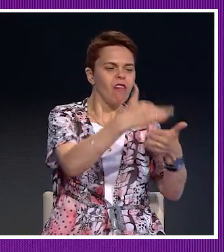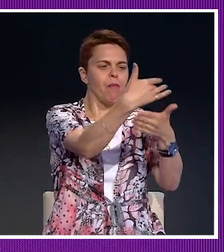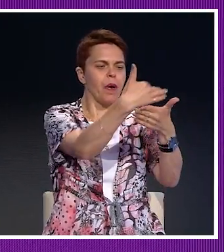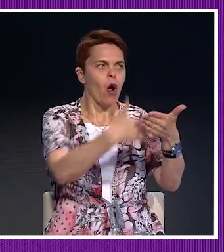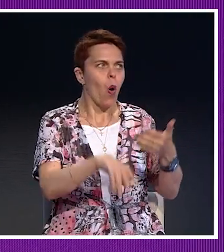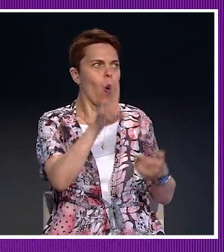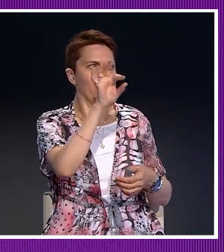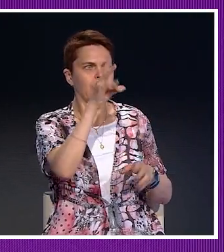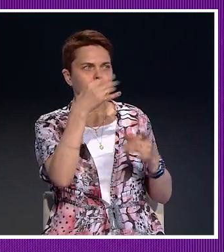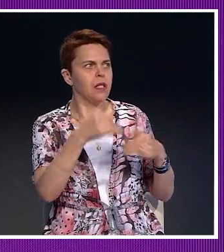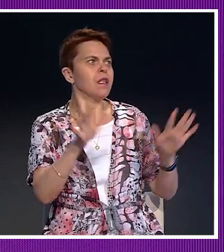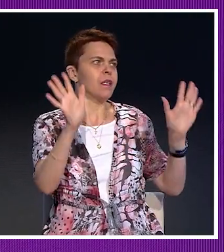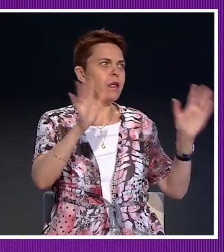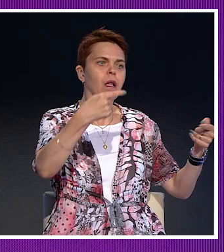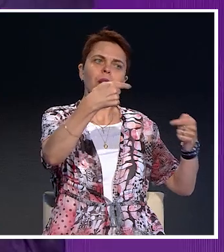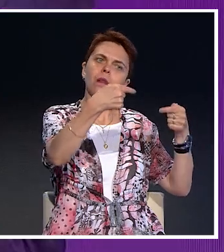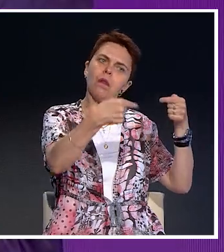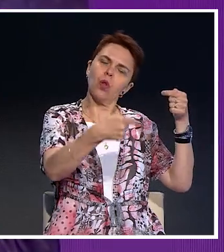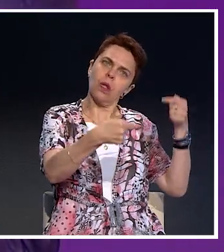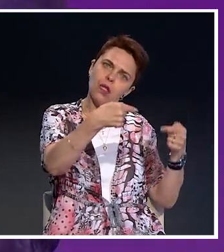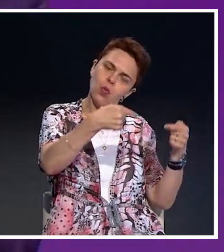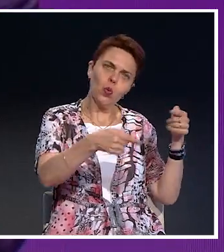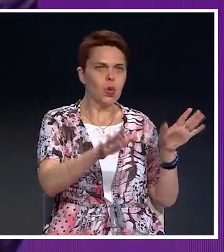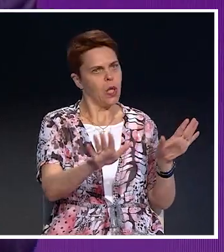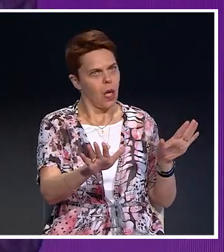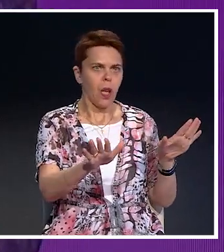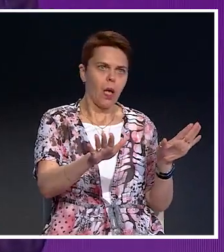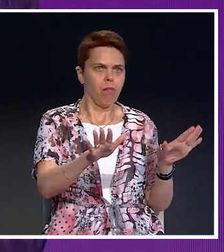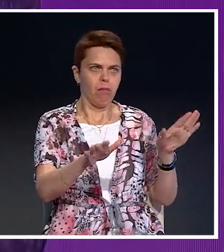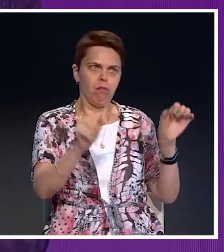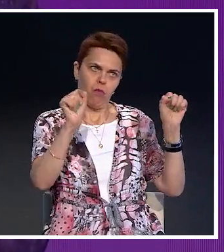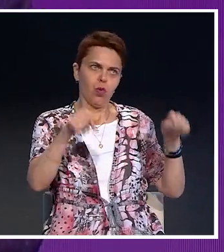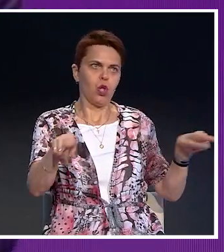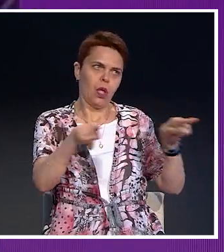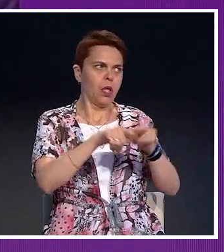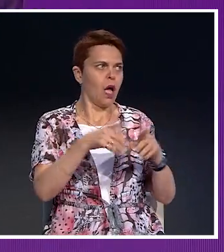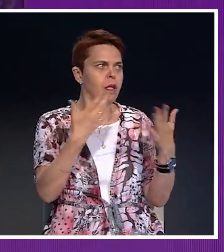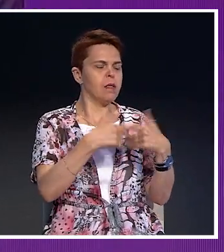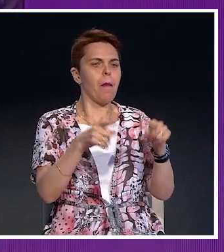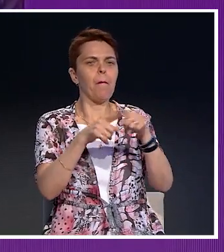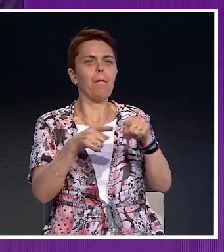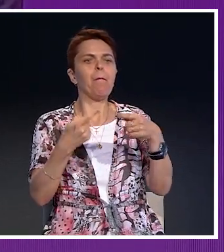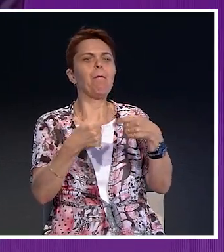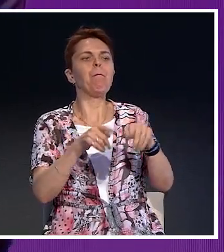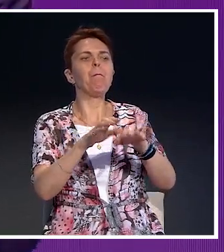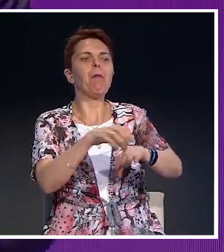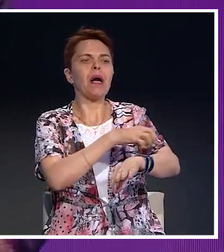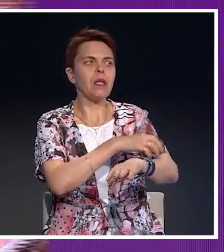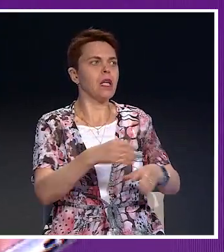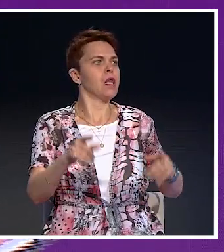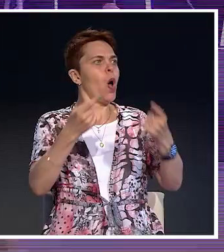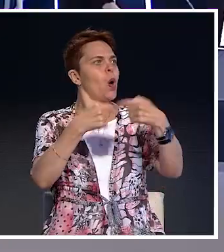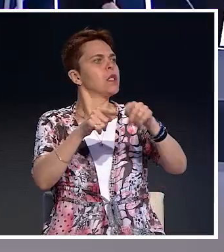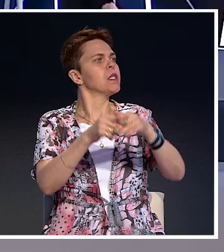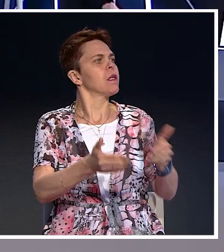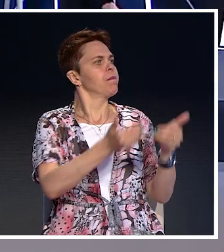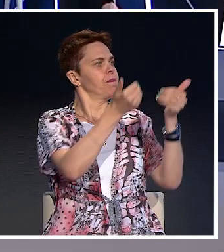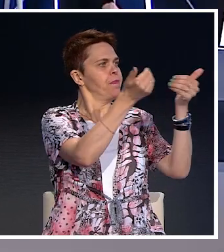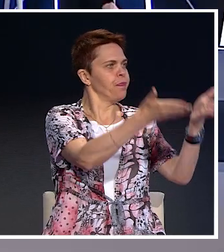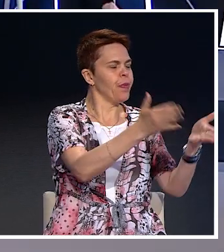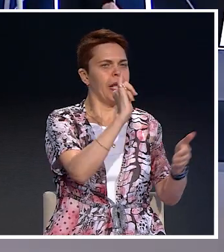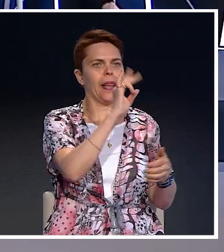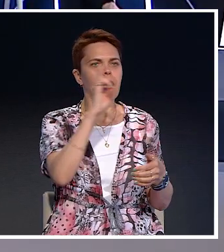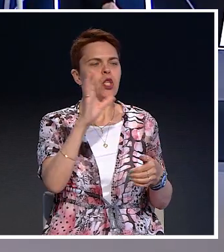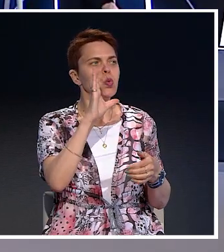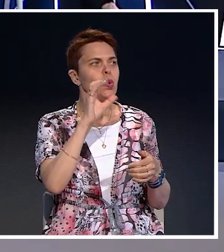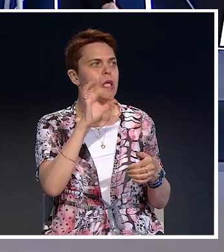перелік компетенцій. Ну, гаразд. Дискусійна теза, тому що нібито цим мала б займатися партійна організація на місці. Але гаразд.